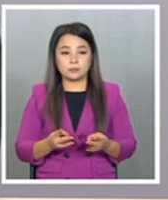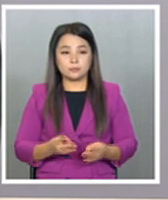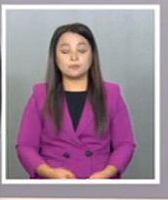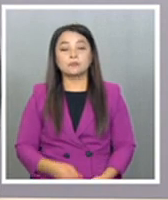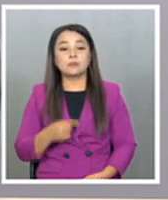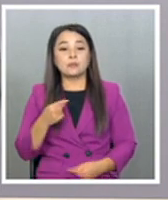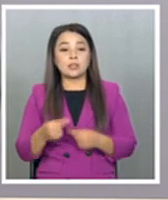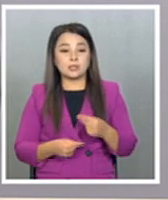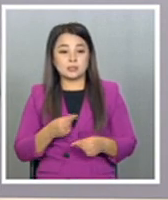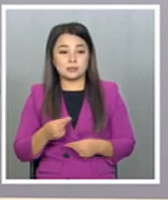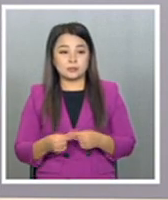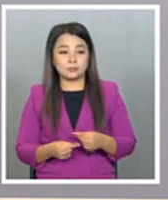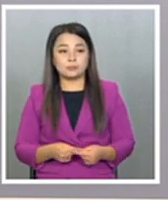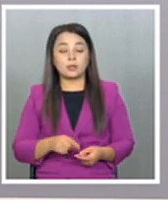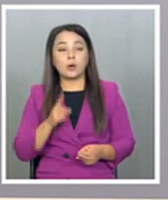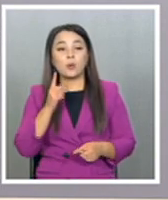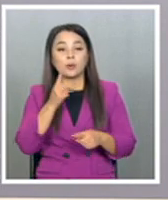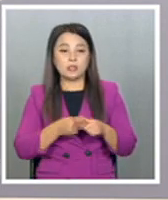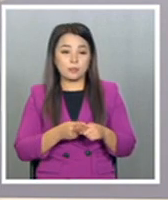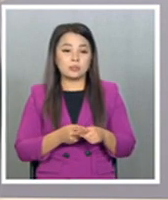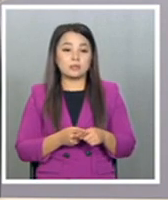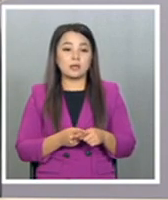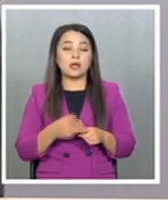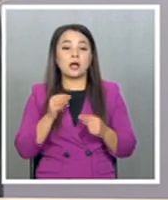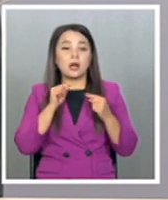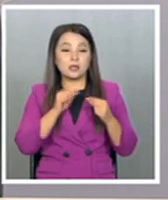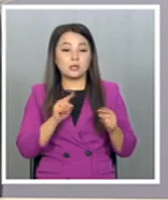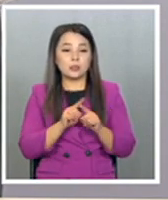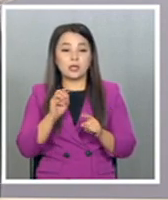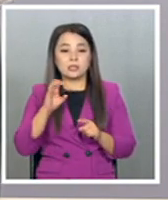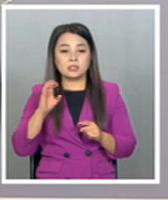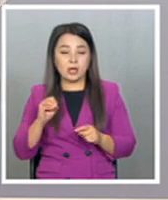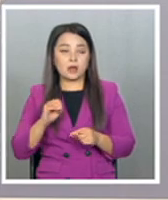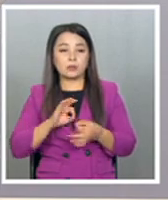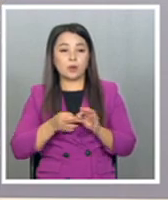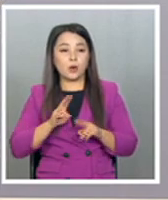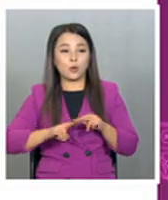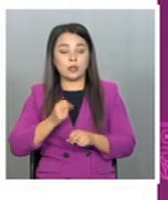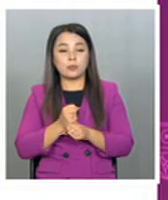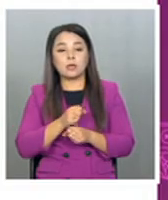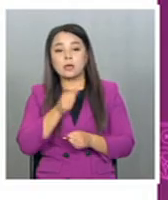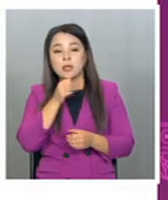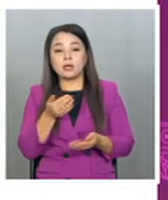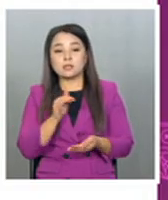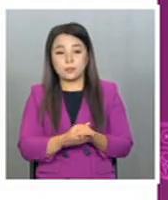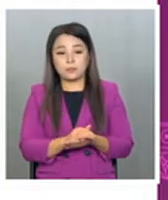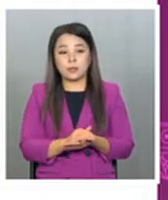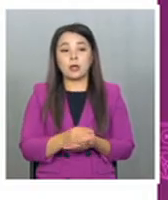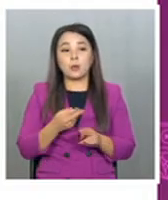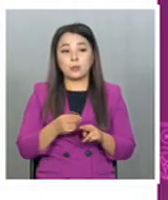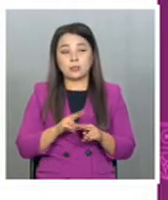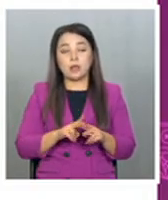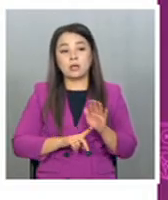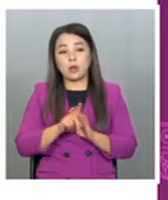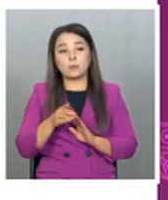Келесі қосыламын және қарсымын эссенің құрылымымен таныс болайық. Бұл жерде кіріспе